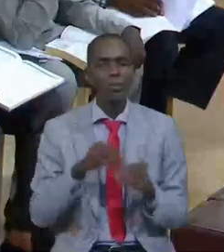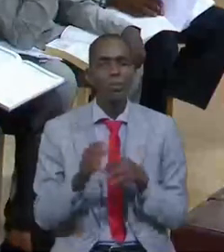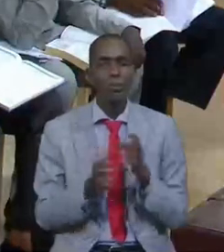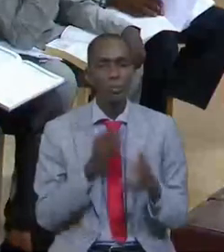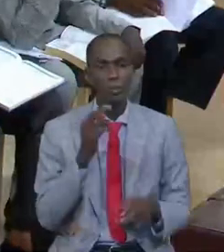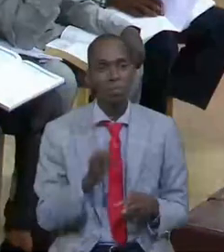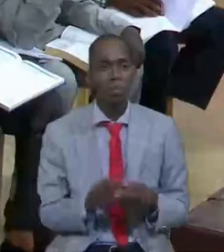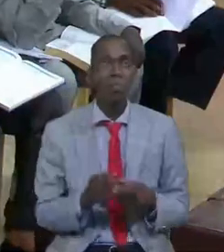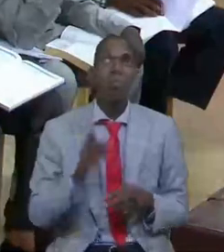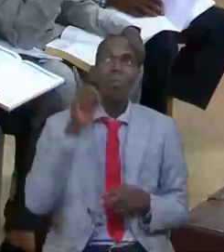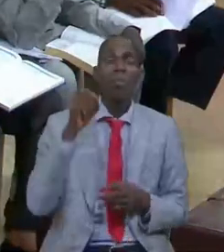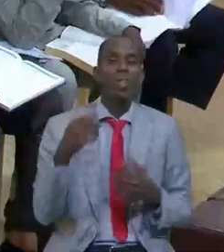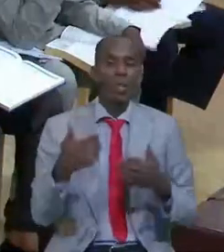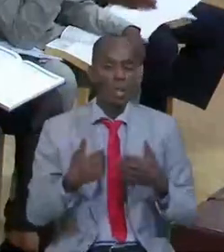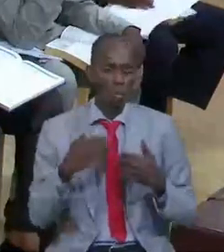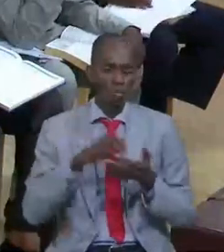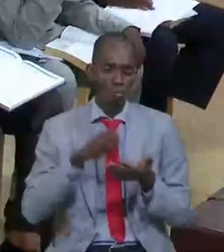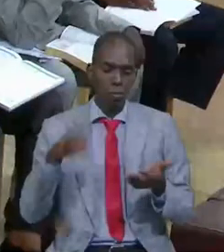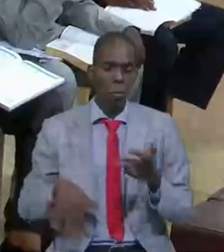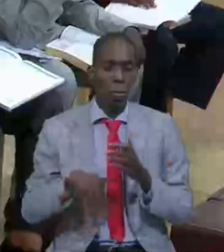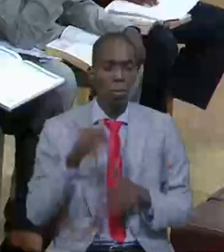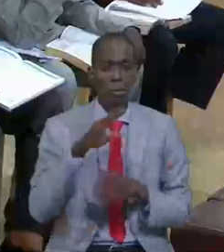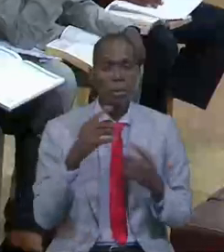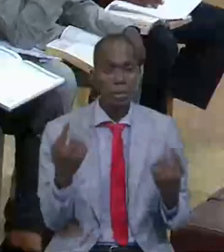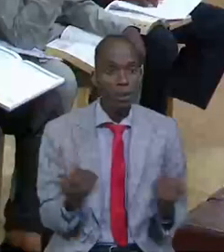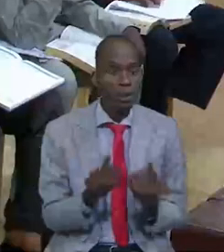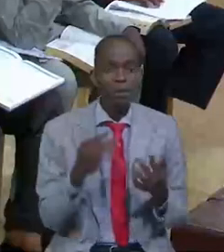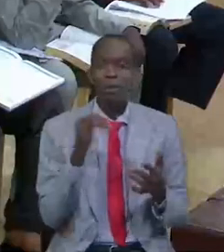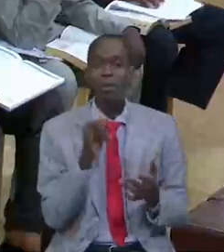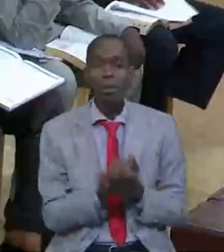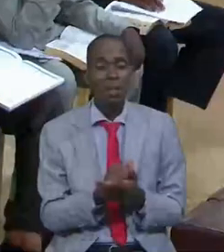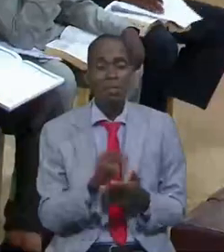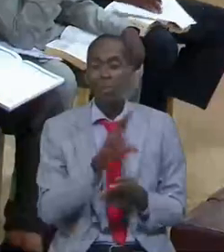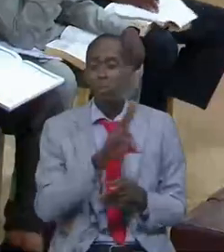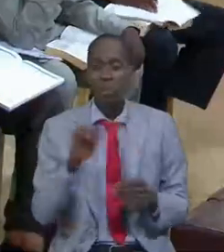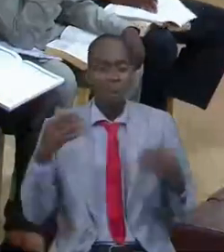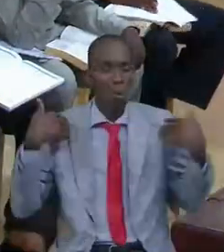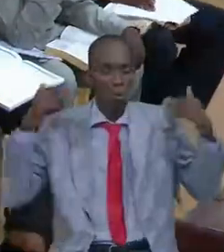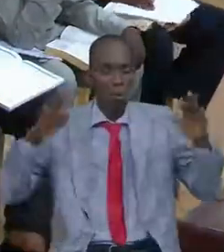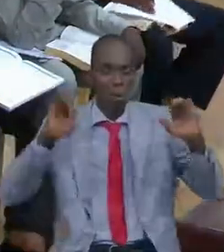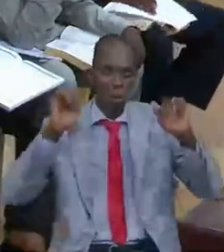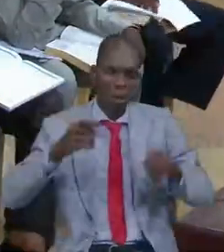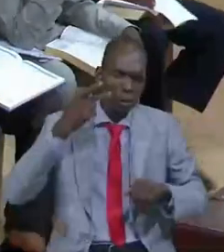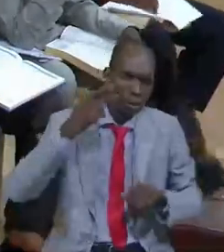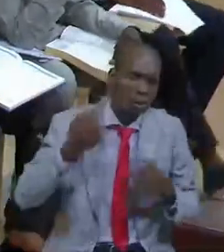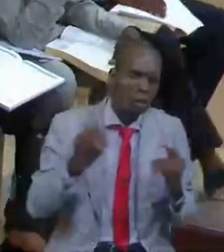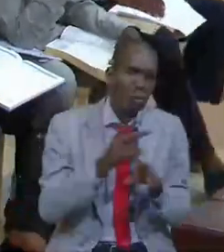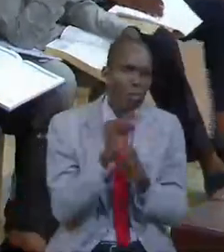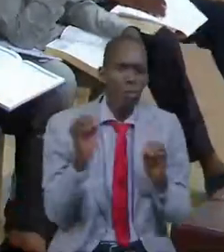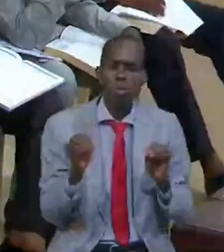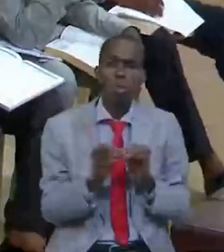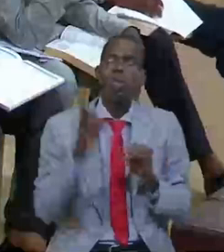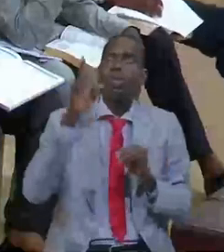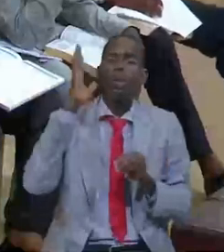Il va effacer tes péchés et même un ange ne verra plus ses péchés. Il va effacer